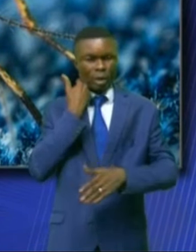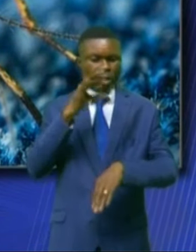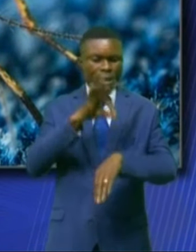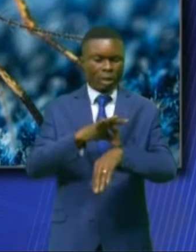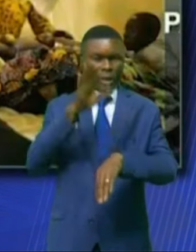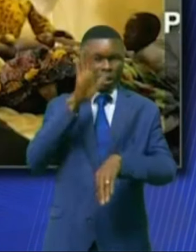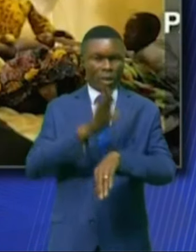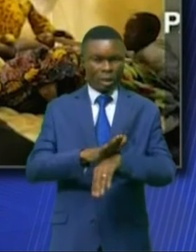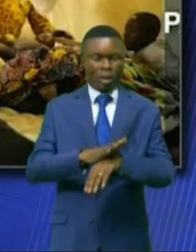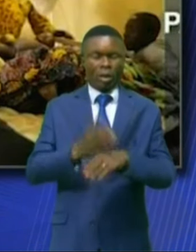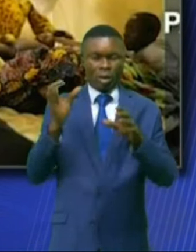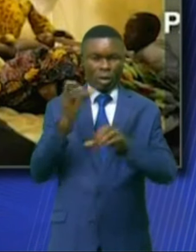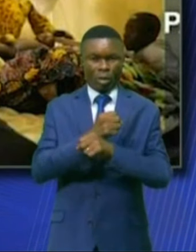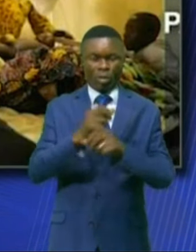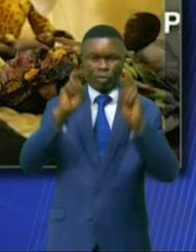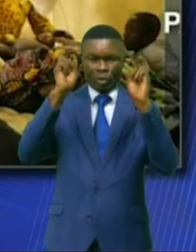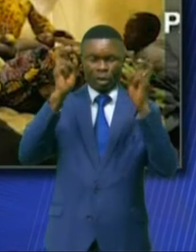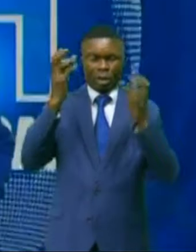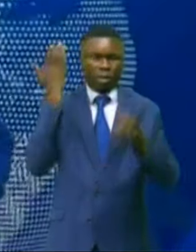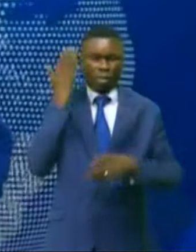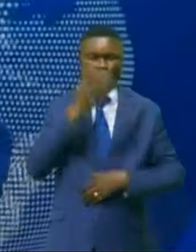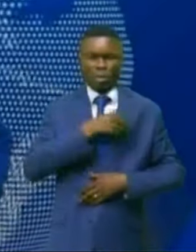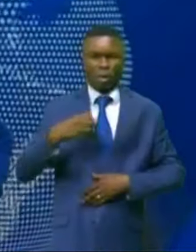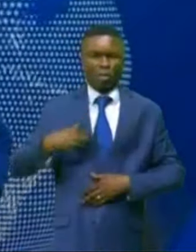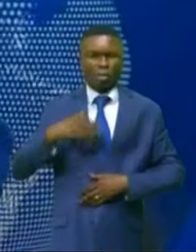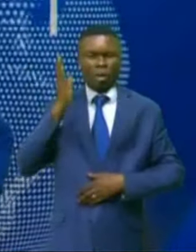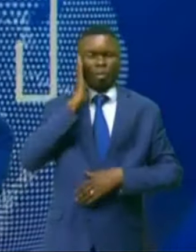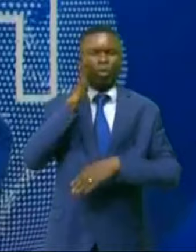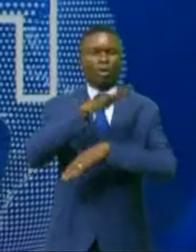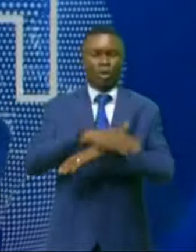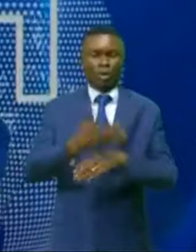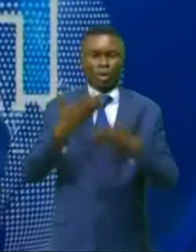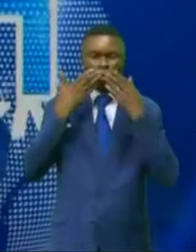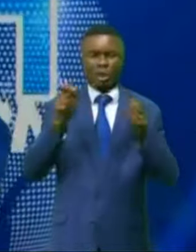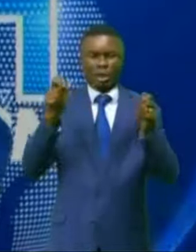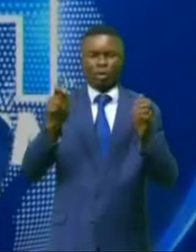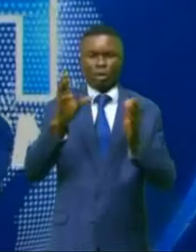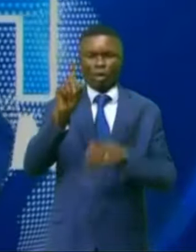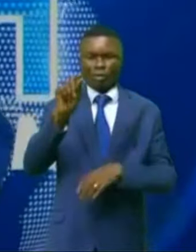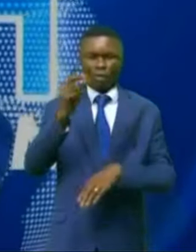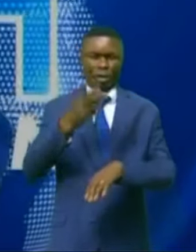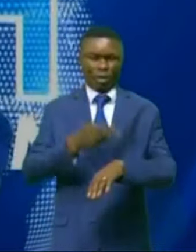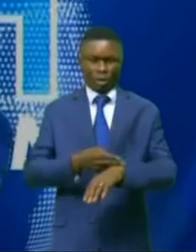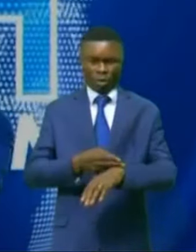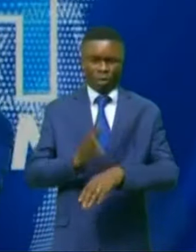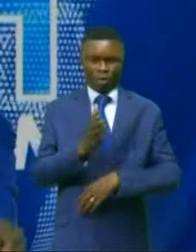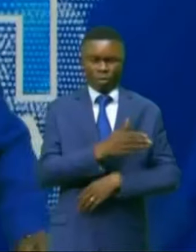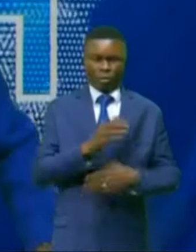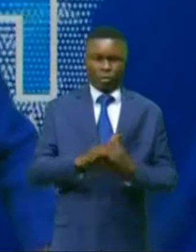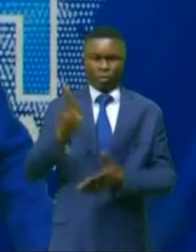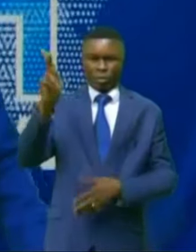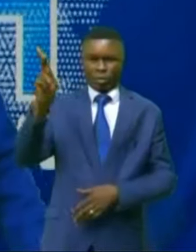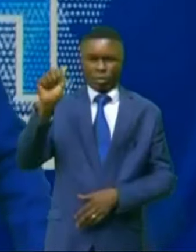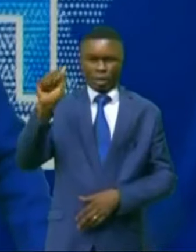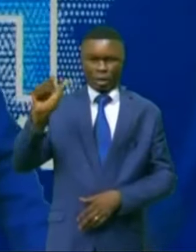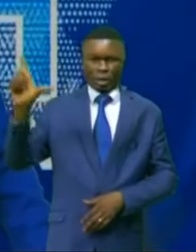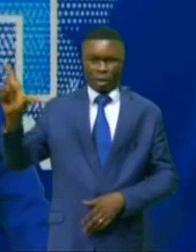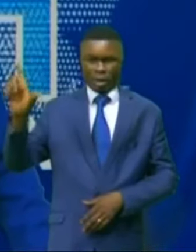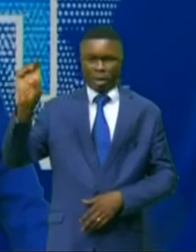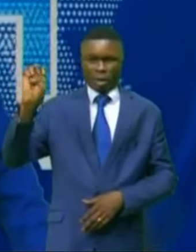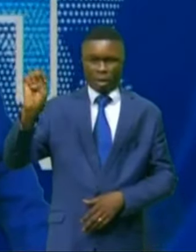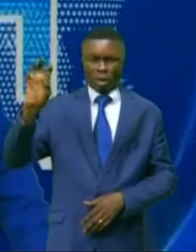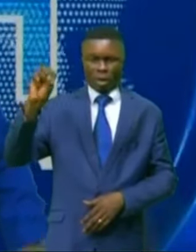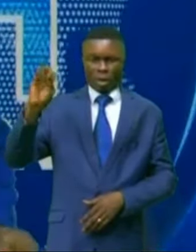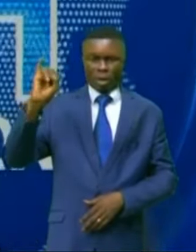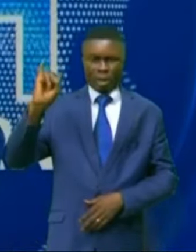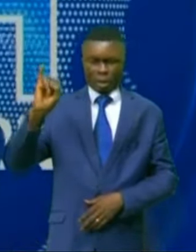paludisme. Ça sera tout pour les titres. Mesdames, Messieurs, bonsoir et bienvenue aux 20h. Qu'elle est mise sous les eaux, le lac Tanganyika est sorti